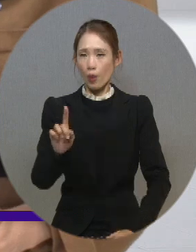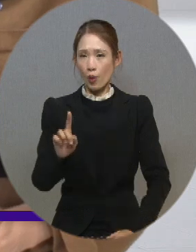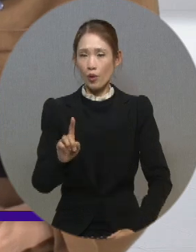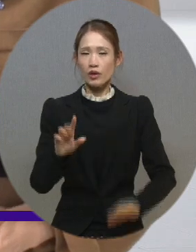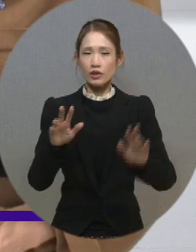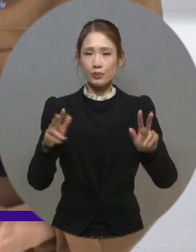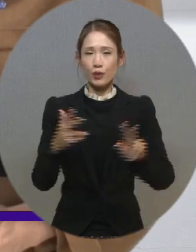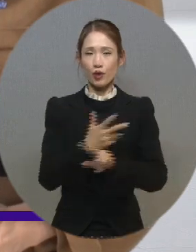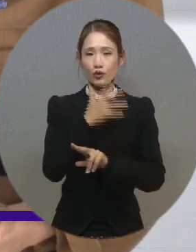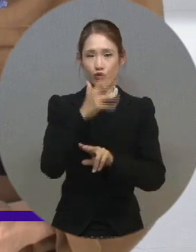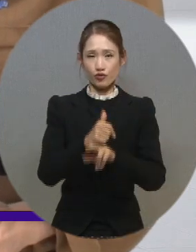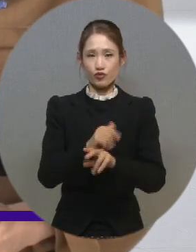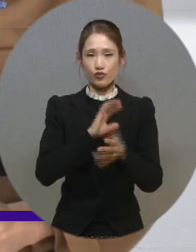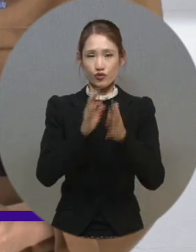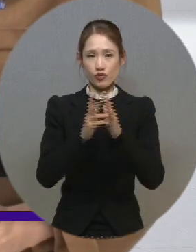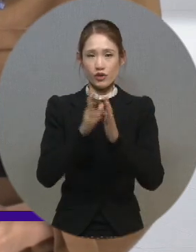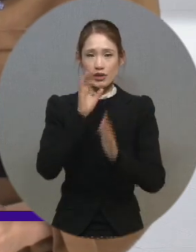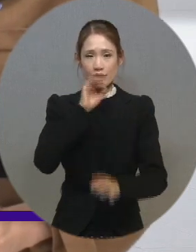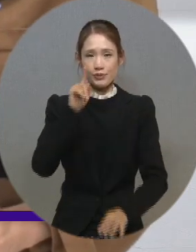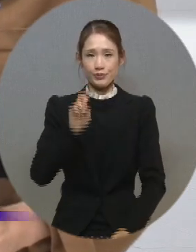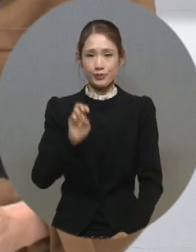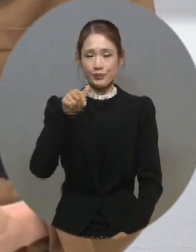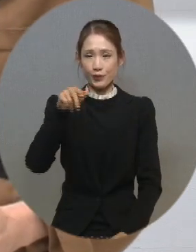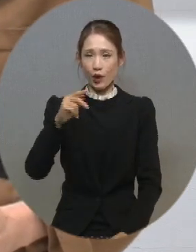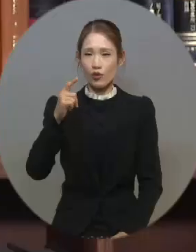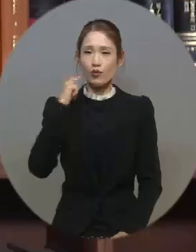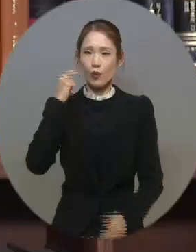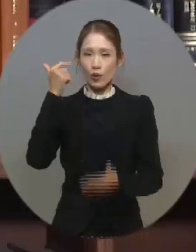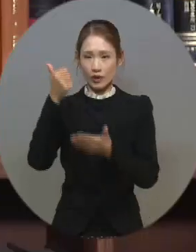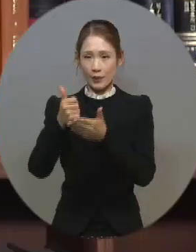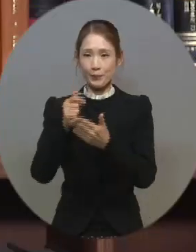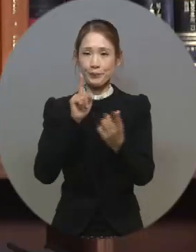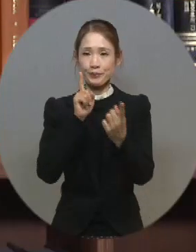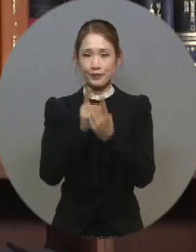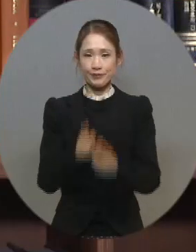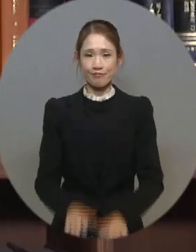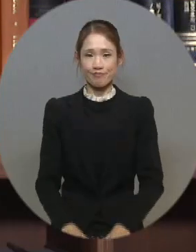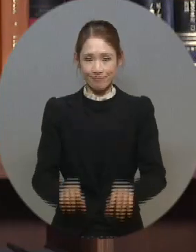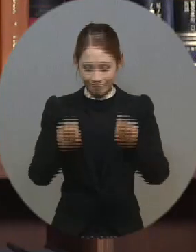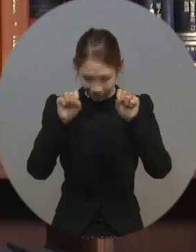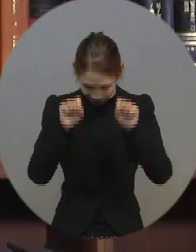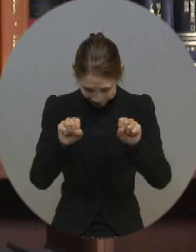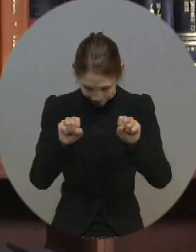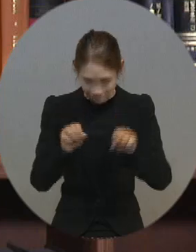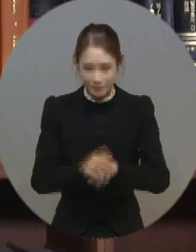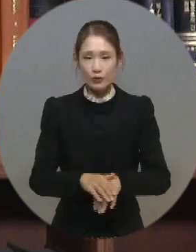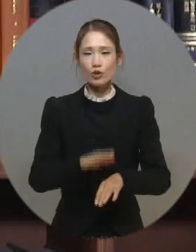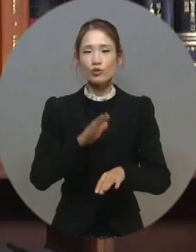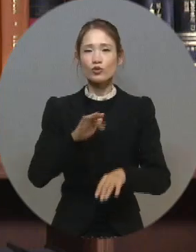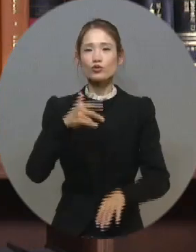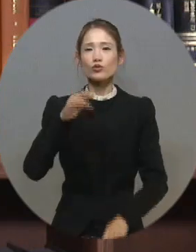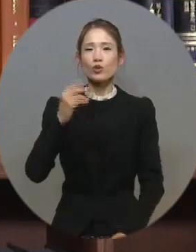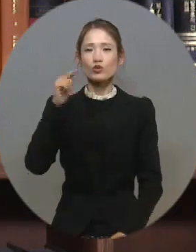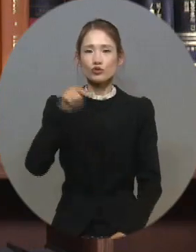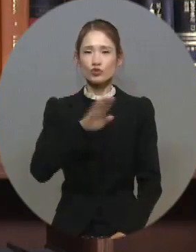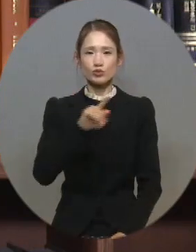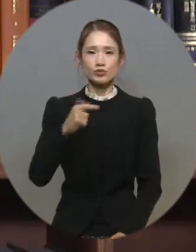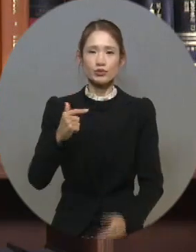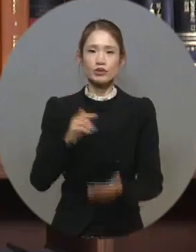주 통일담담에서는 임현수 목사를 만나봅니다. 안녕하세요. 통일담담의 조수빈입니다.